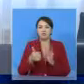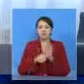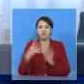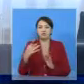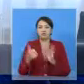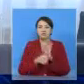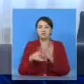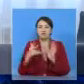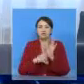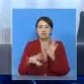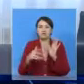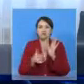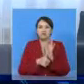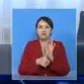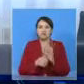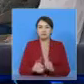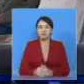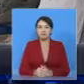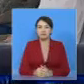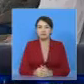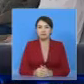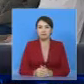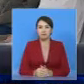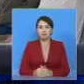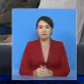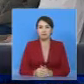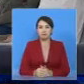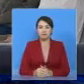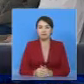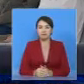56 46 86. Гульнана Халенқызы, Манжуат Магомбетов, телеканал Ахтубе.